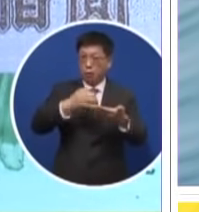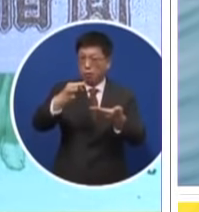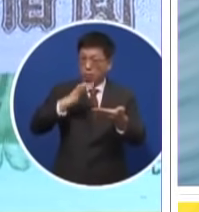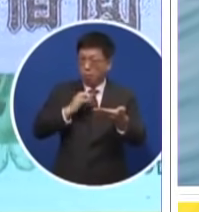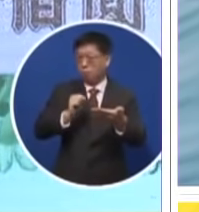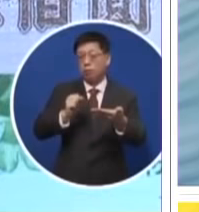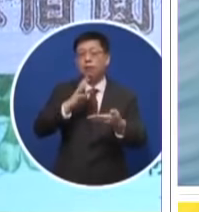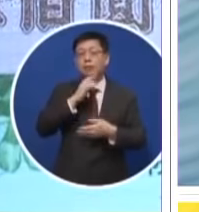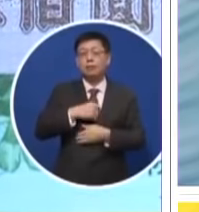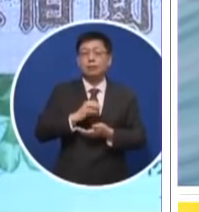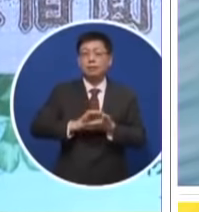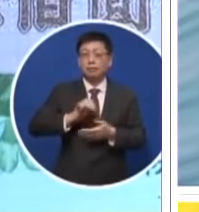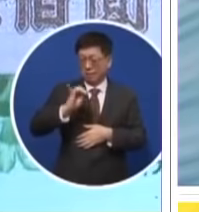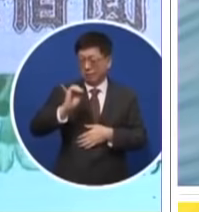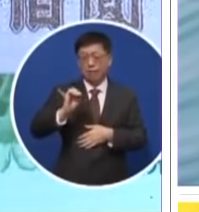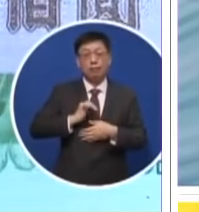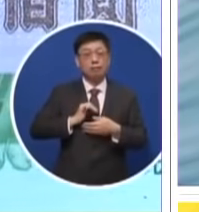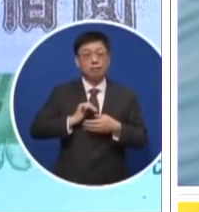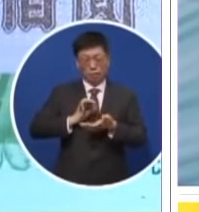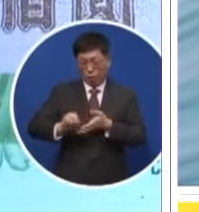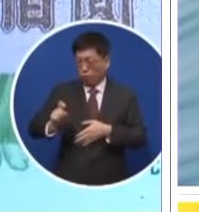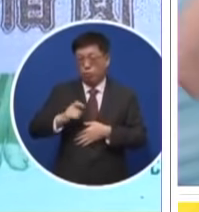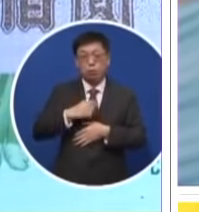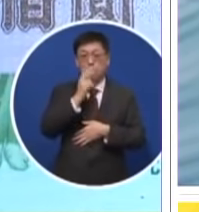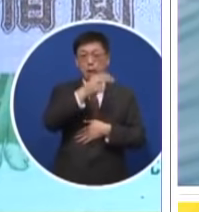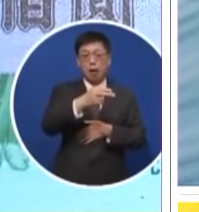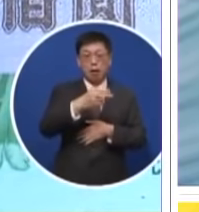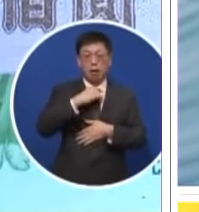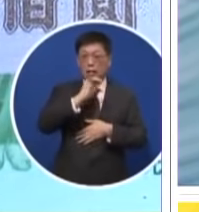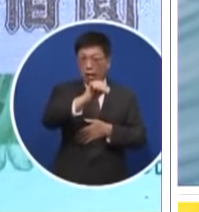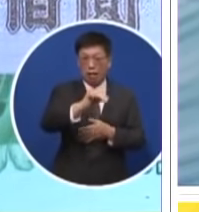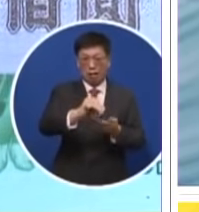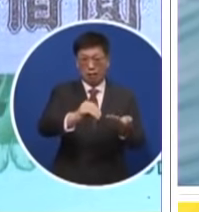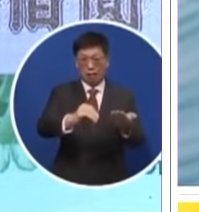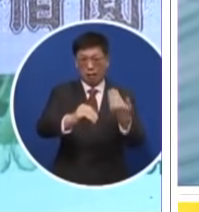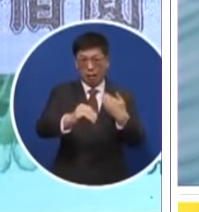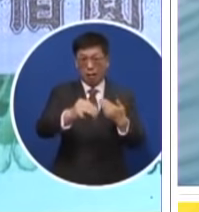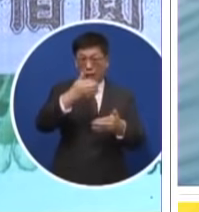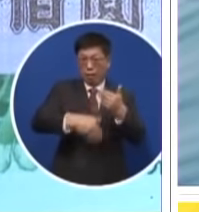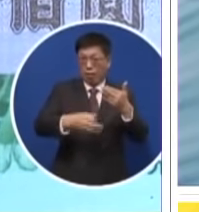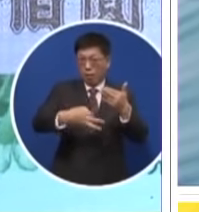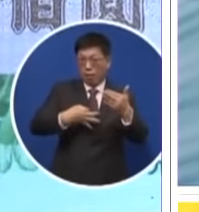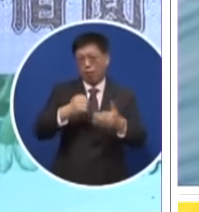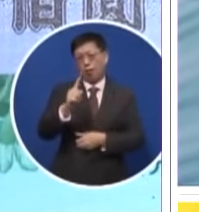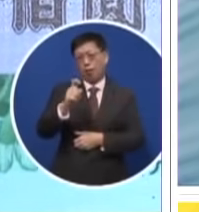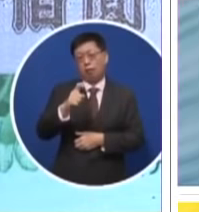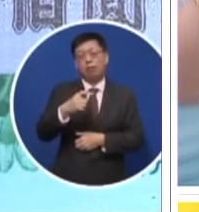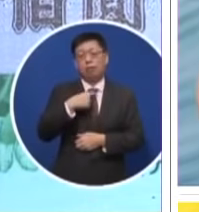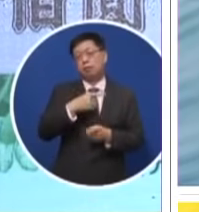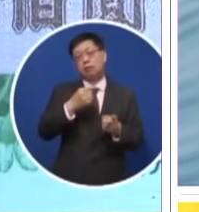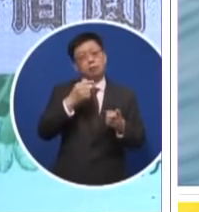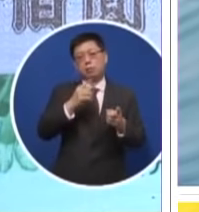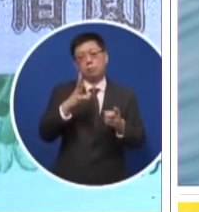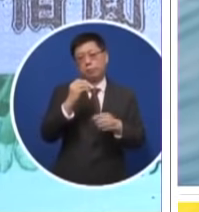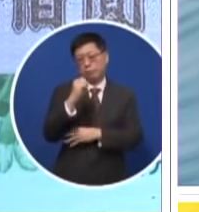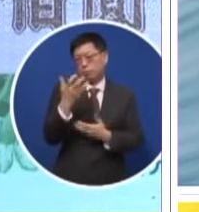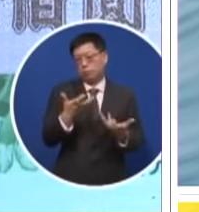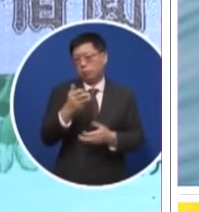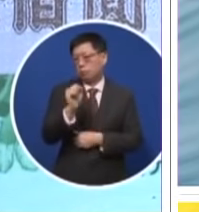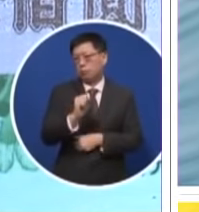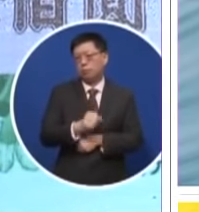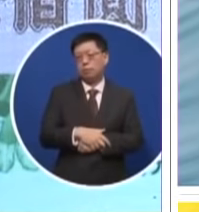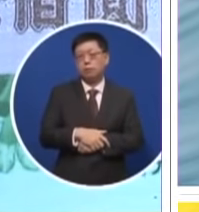有政治的意涵，没有人会记得这个钱是从苏贞昌的行政院下来的。那苏贞昌现在要绑这个苏慧健，就